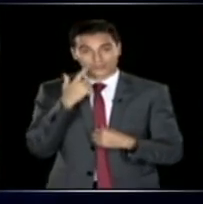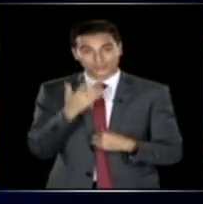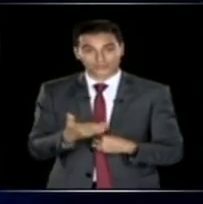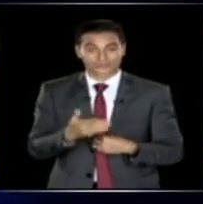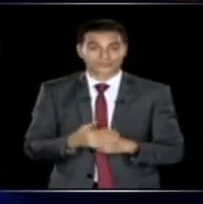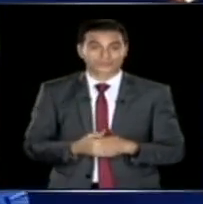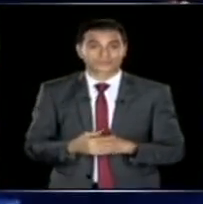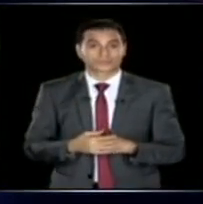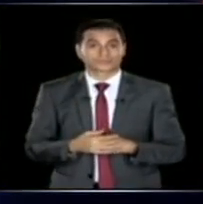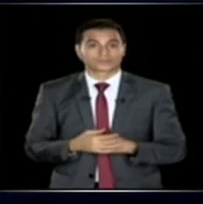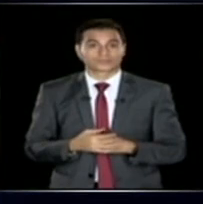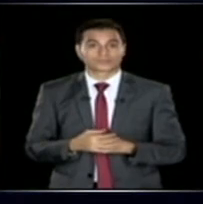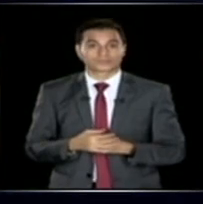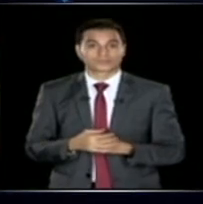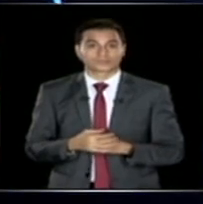هو: